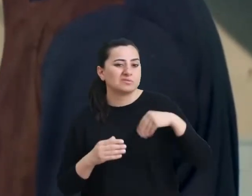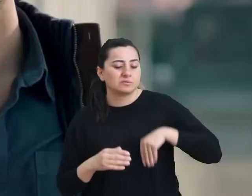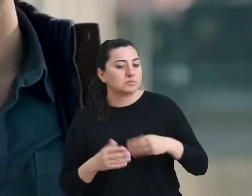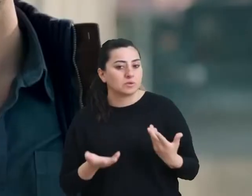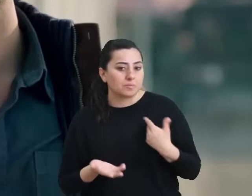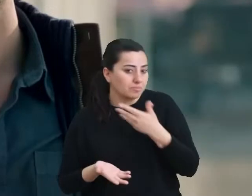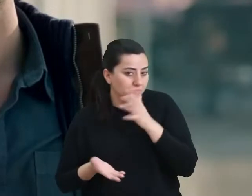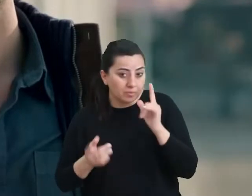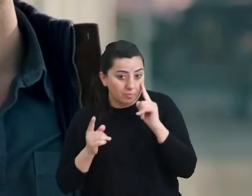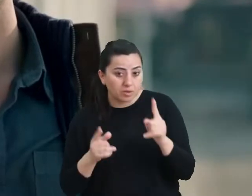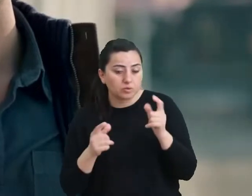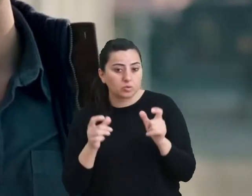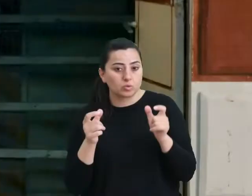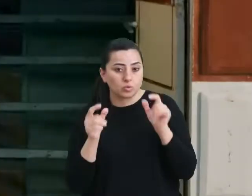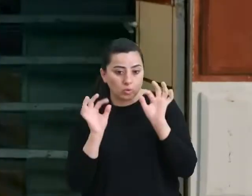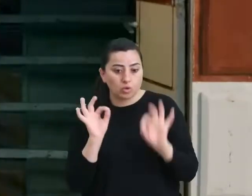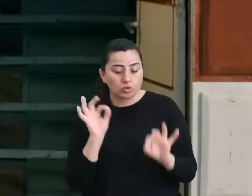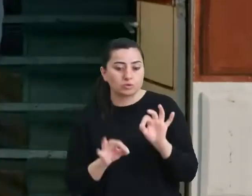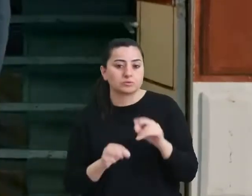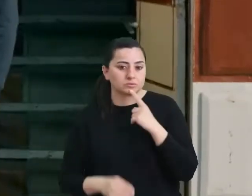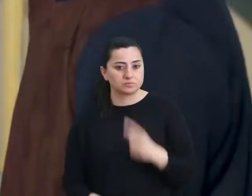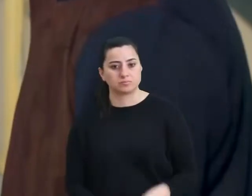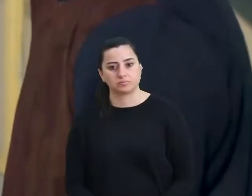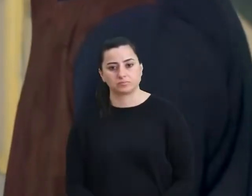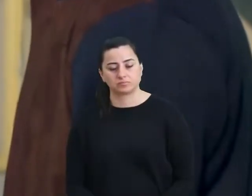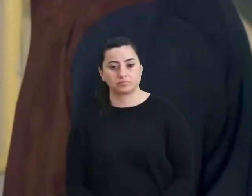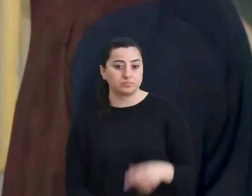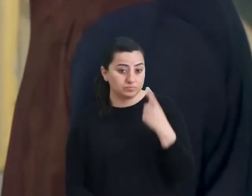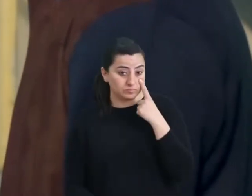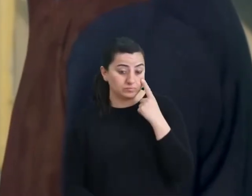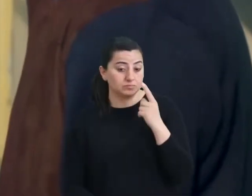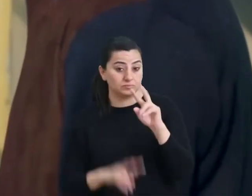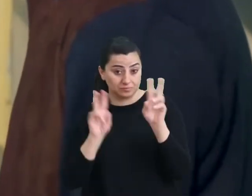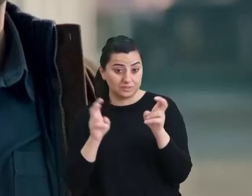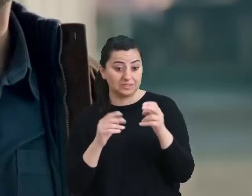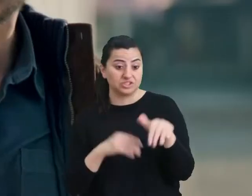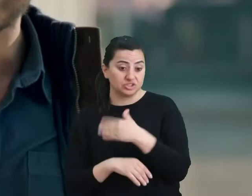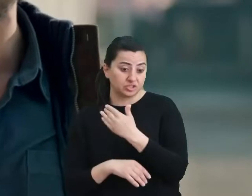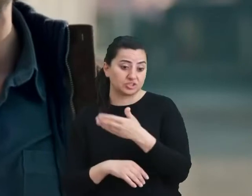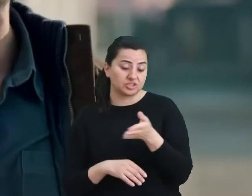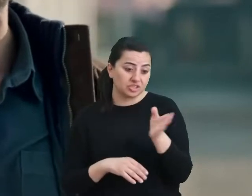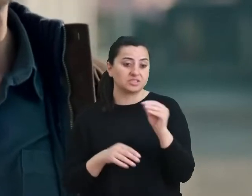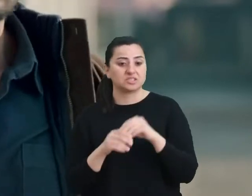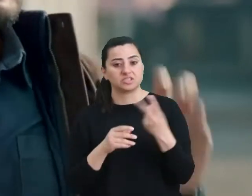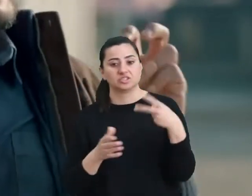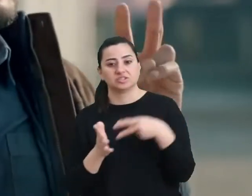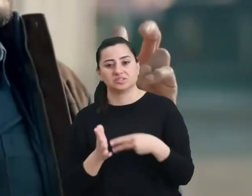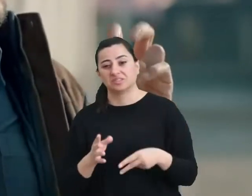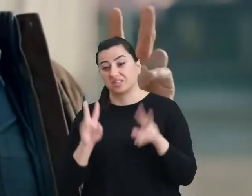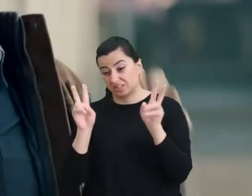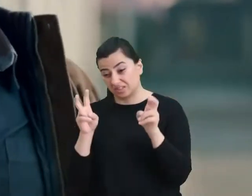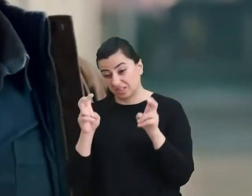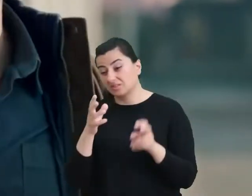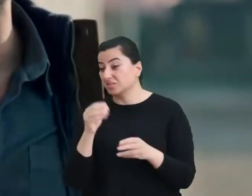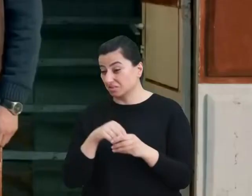cebe. Nereden bileceğim ben? Yılmaz abi giren çıkanı kontrol edeceksin dedi. Bak dırnak içinde çıkanı. Şunu bak. Dırnak